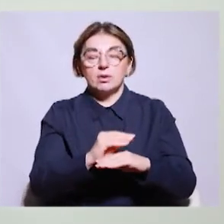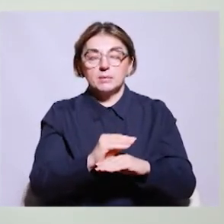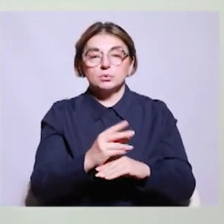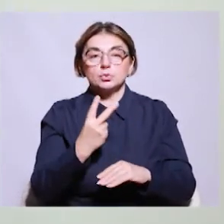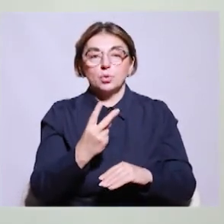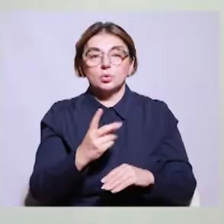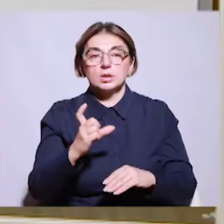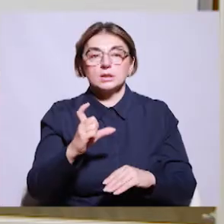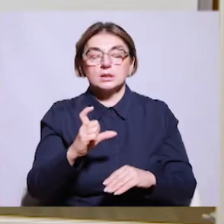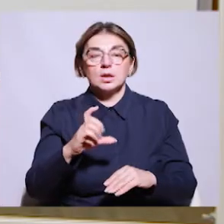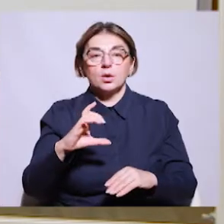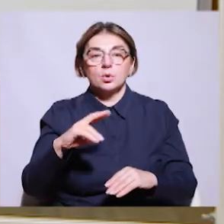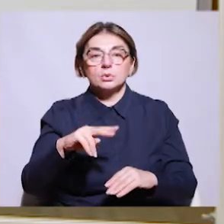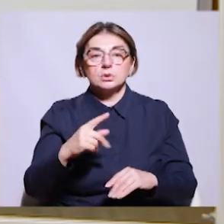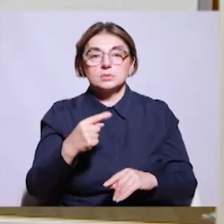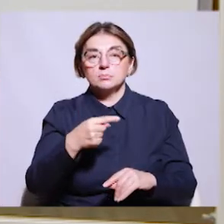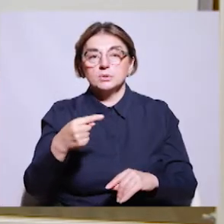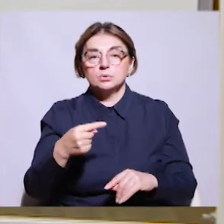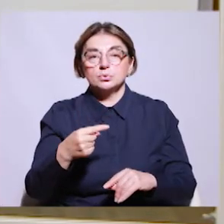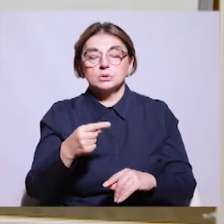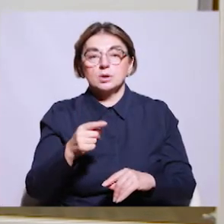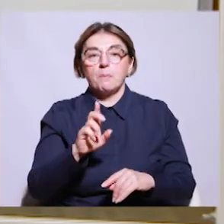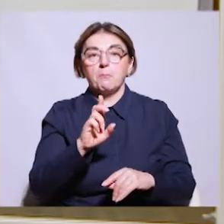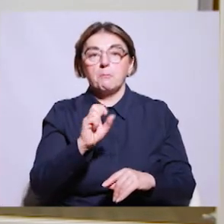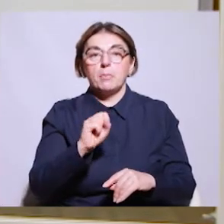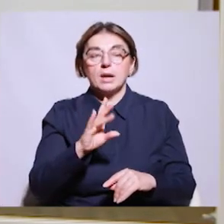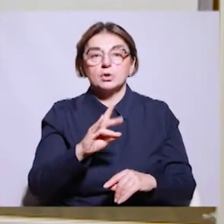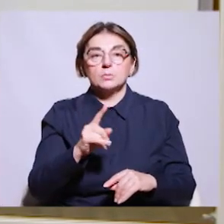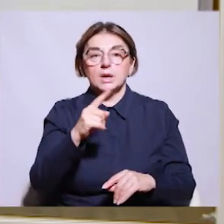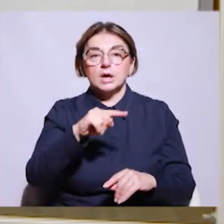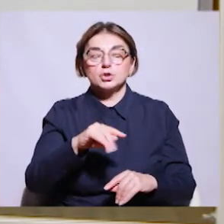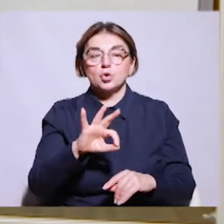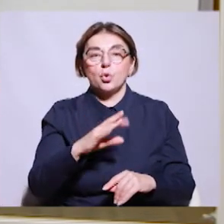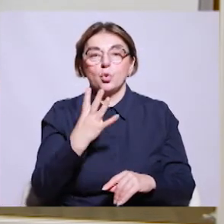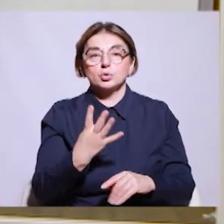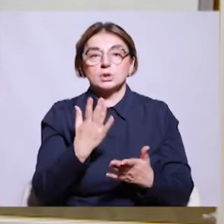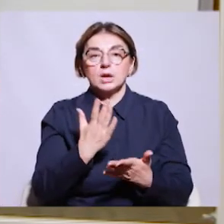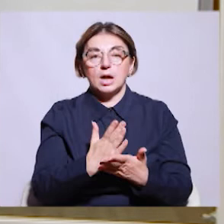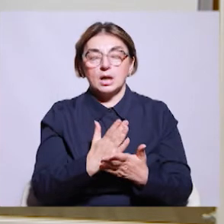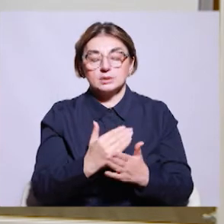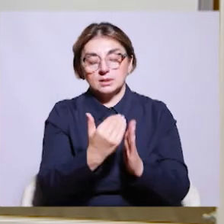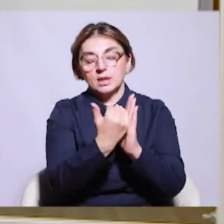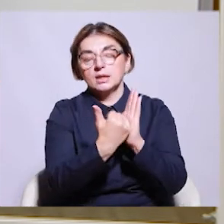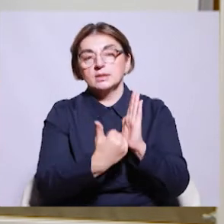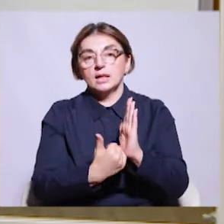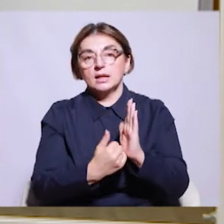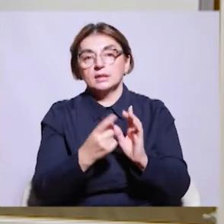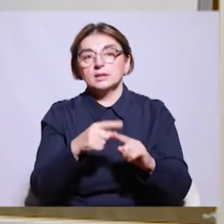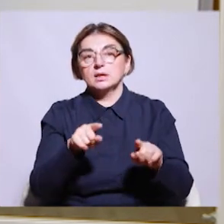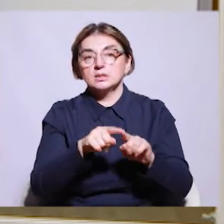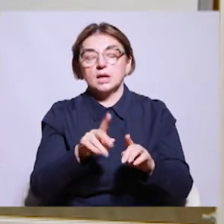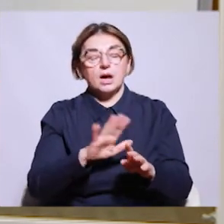ქლორის უარყოფით ანიონად. ბარიუმ SO4, როგორც უკვე ვნახეთ, არის ნალექი და იგი რა თქმა უნდა